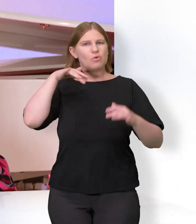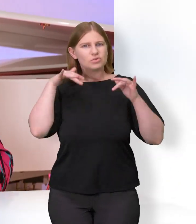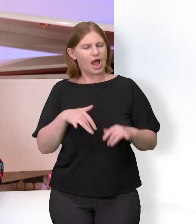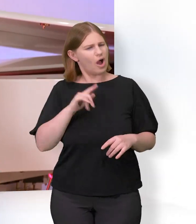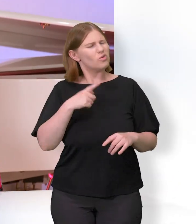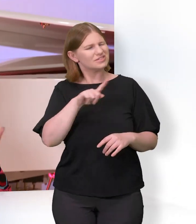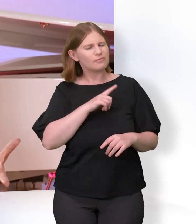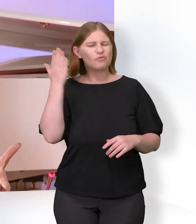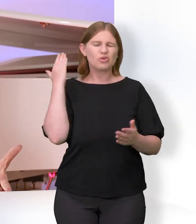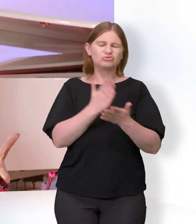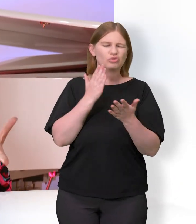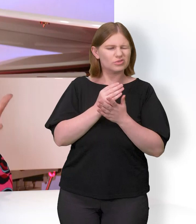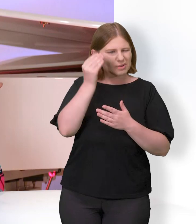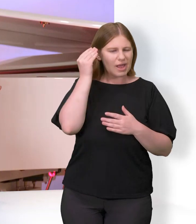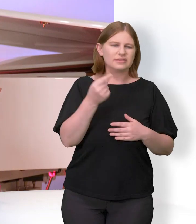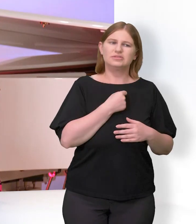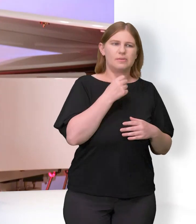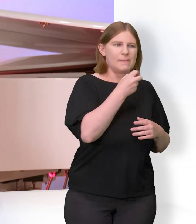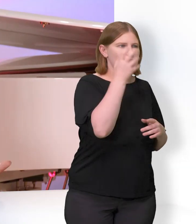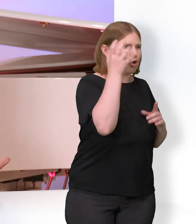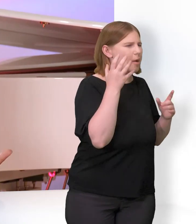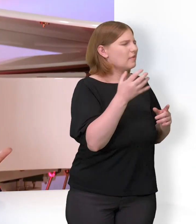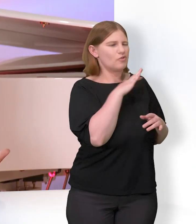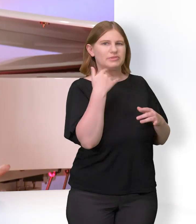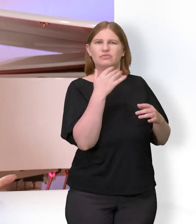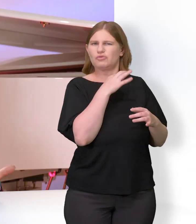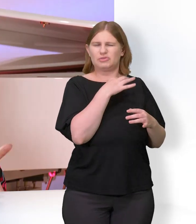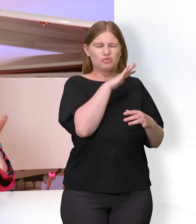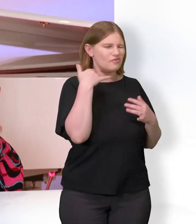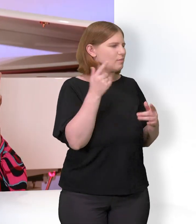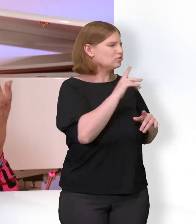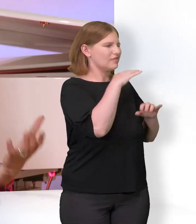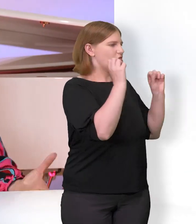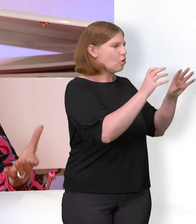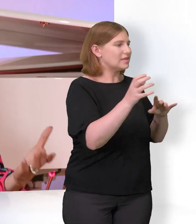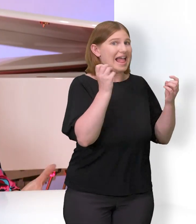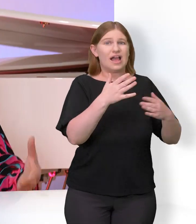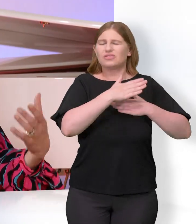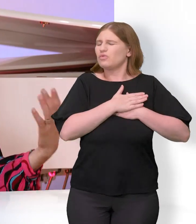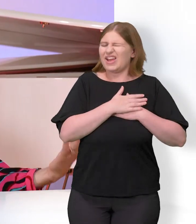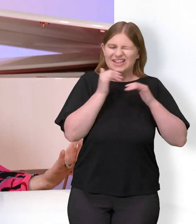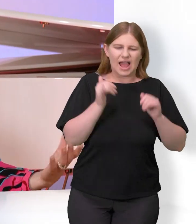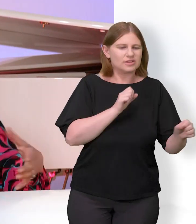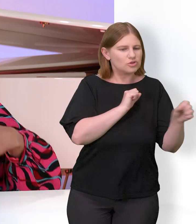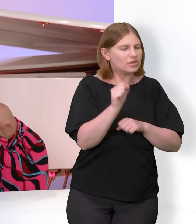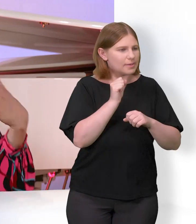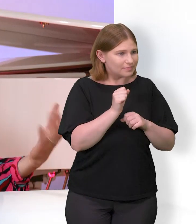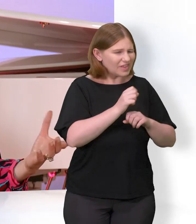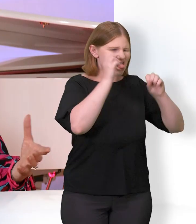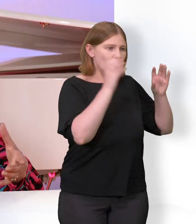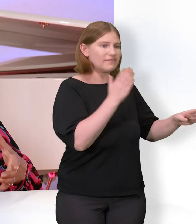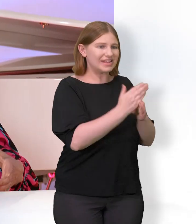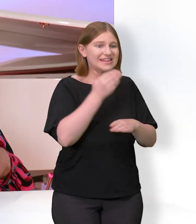viel. Ich muss es loslassen, auch wenn es sehr weh tut, ist der Reichtum danach und der Segen und